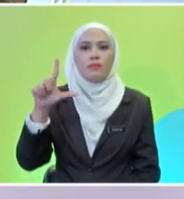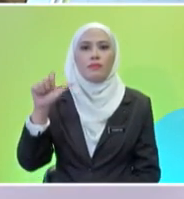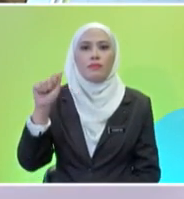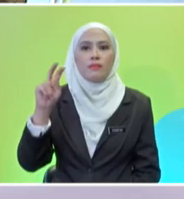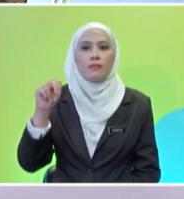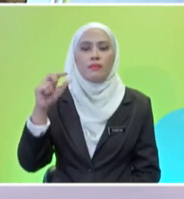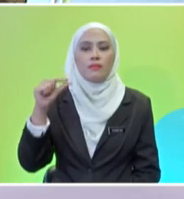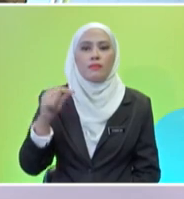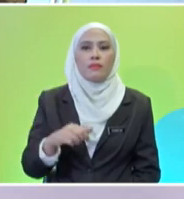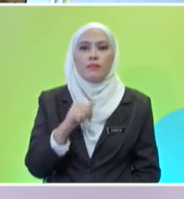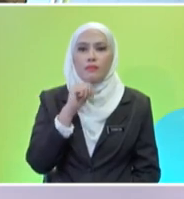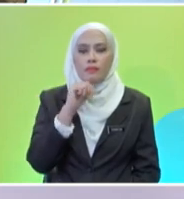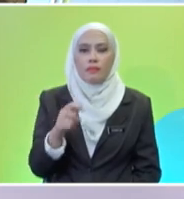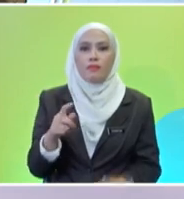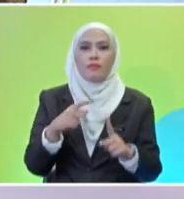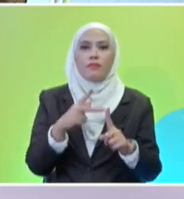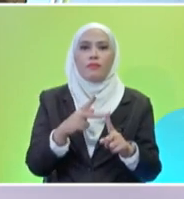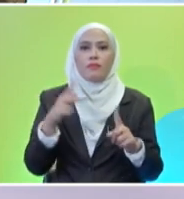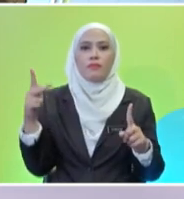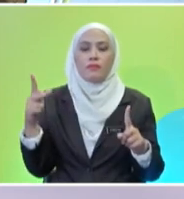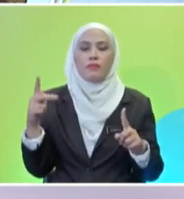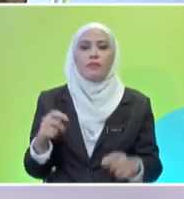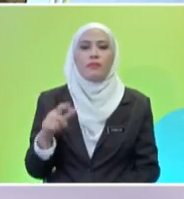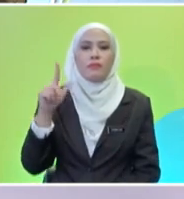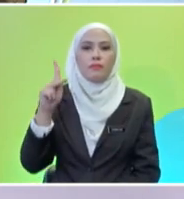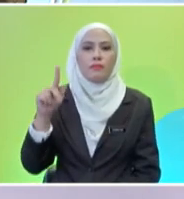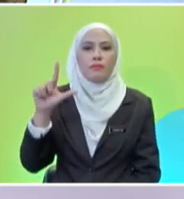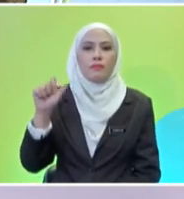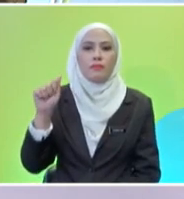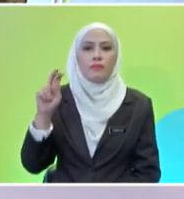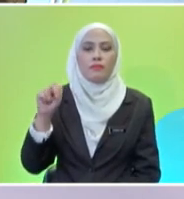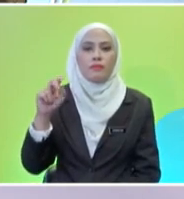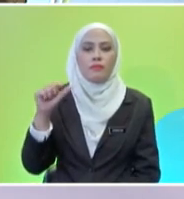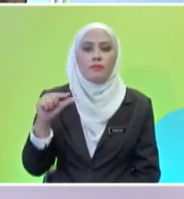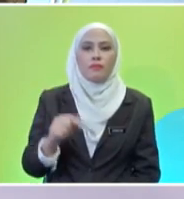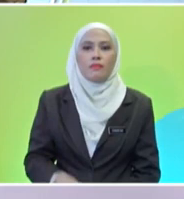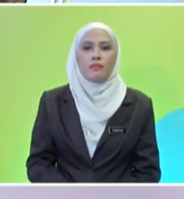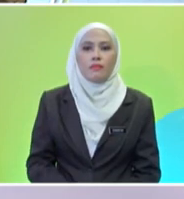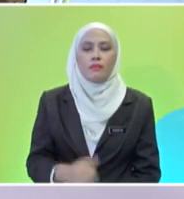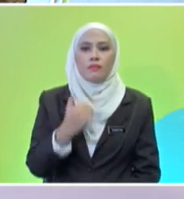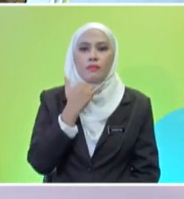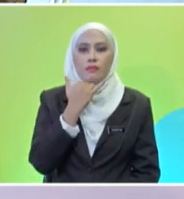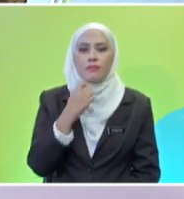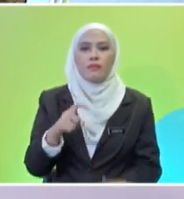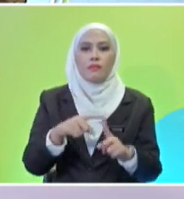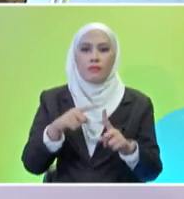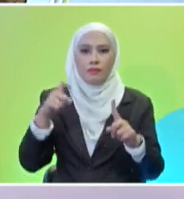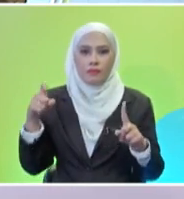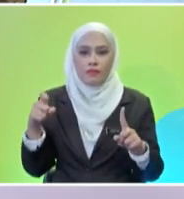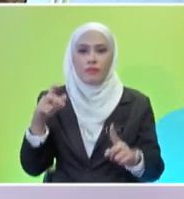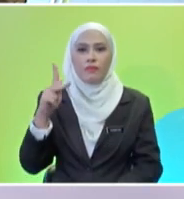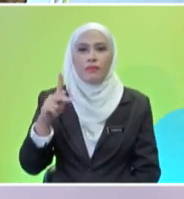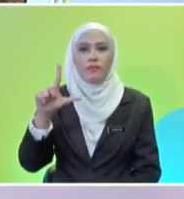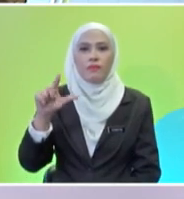Sebenarnya bukan dari Pandeglang dari gelang eh dari gelang penggunaannya betul dari gelang bukan